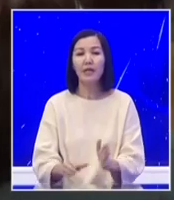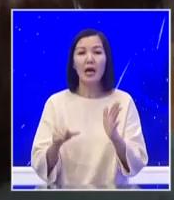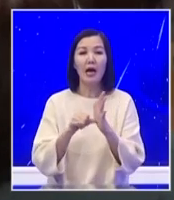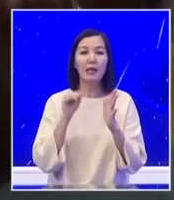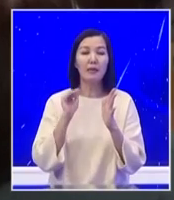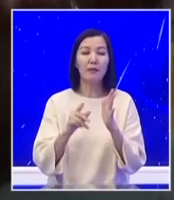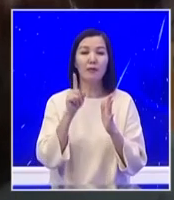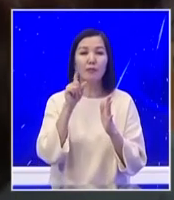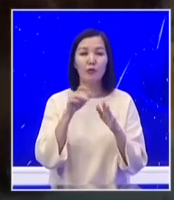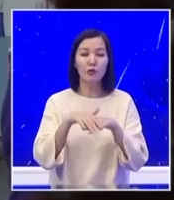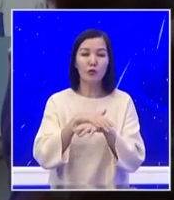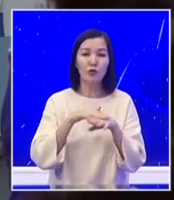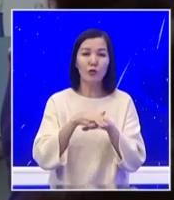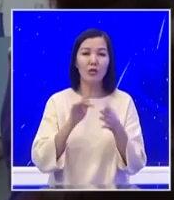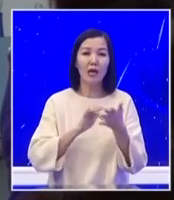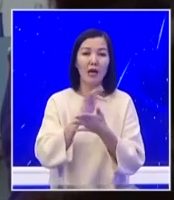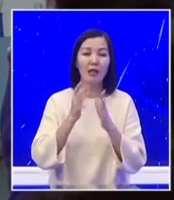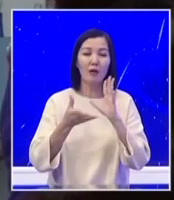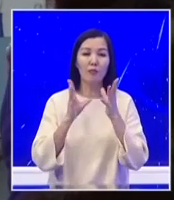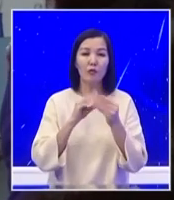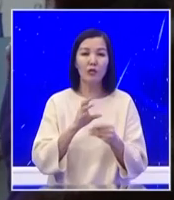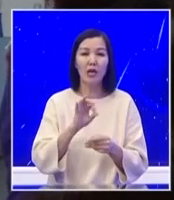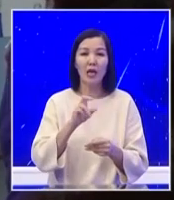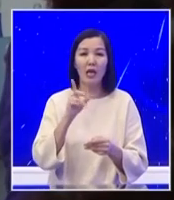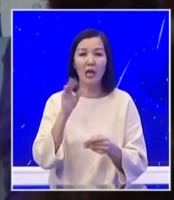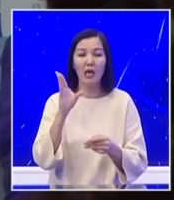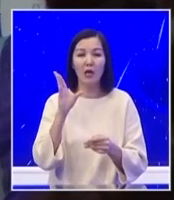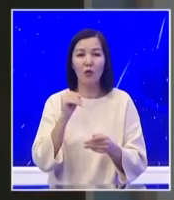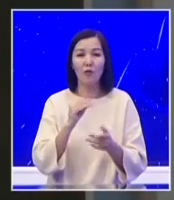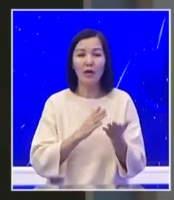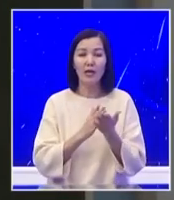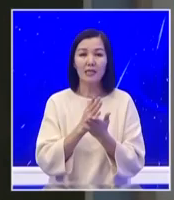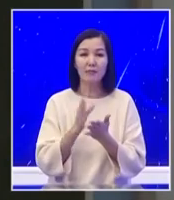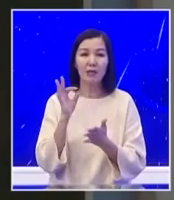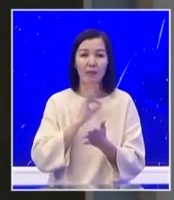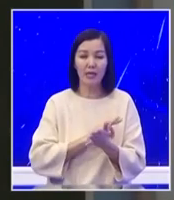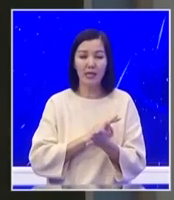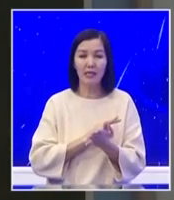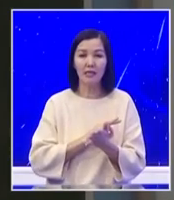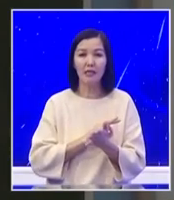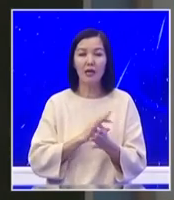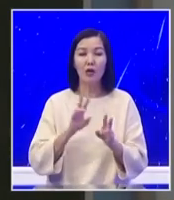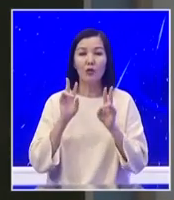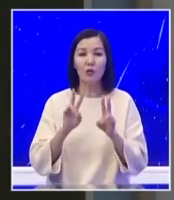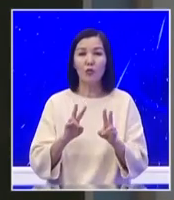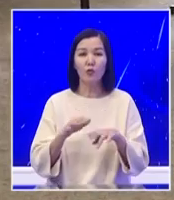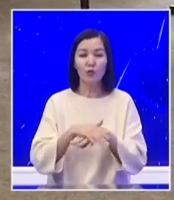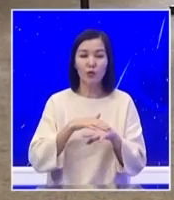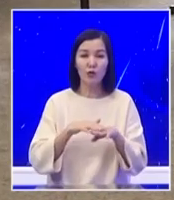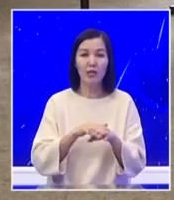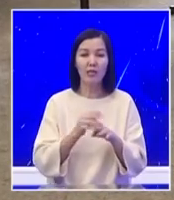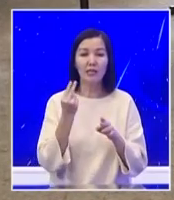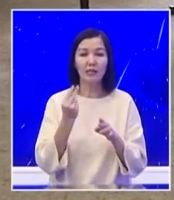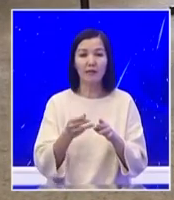6100 тұрғын. Бұлар қала бойынша ЕГОВ қосымшасы арқылы қызмет пайдаланатындар саны. Дегенмен мамандардың айтуынша тұрғындардың